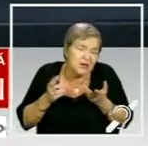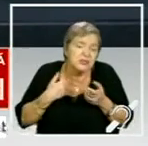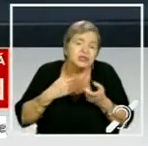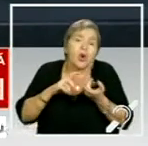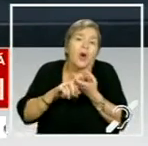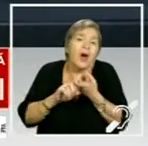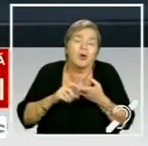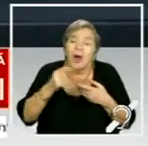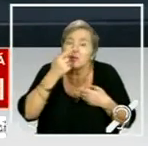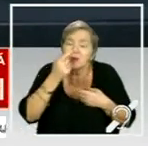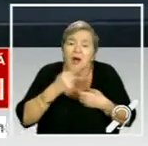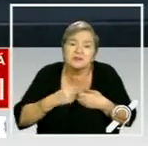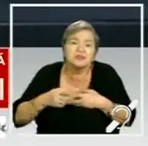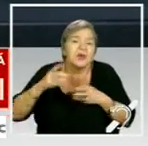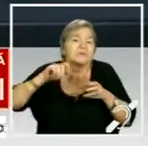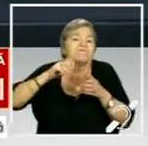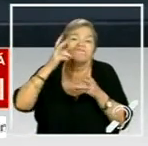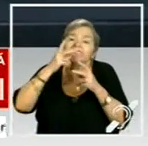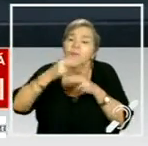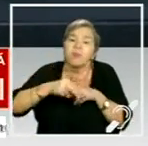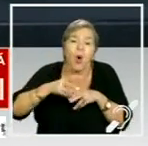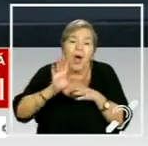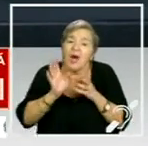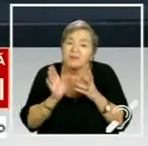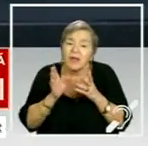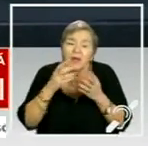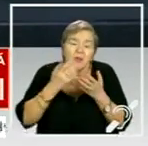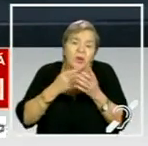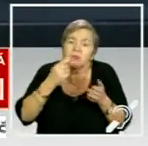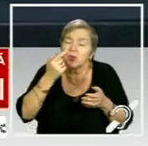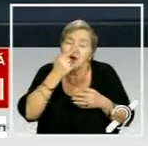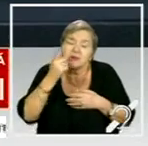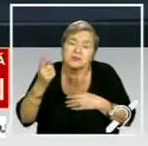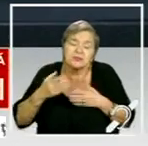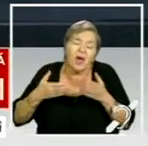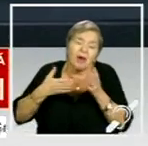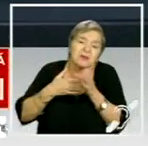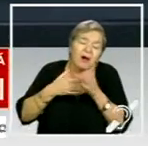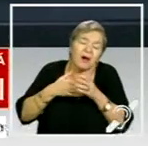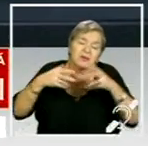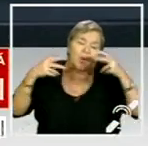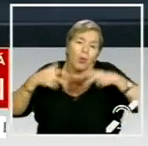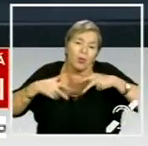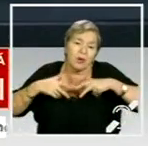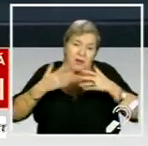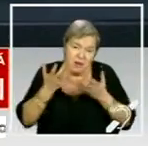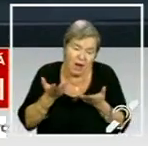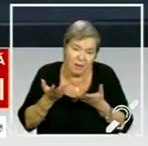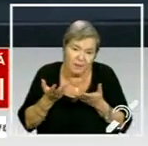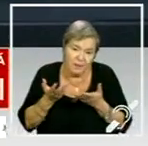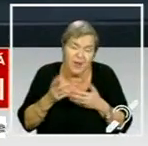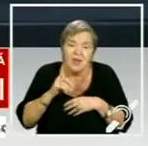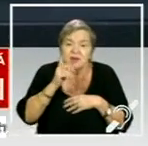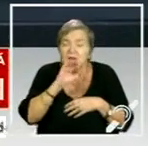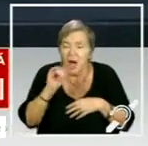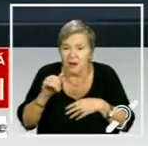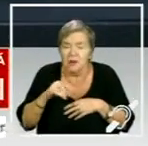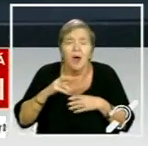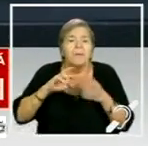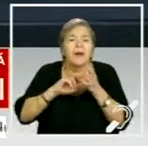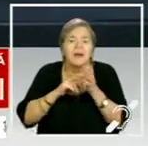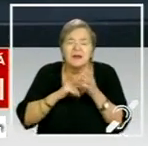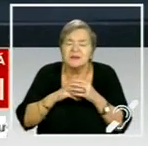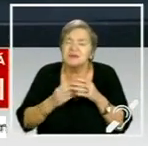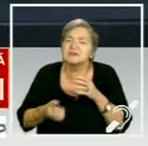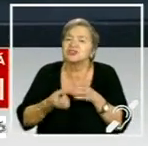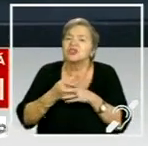cooperare cu Rusia sunt suspendate din cauza războiului de agresiune din Ucraina. Însă suntem gata să